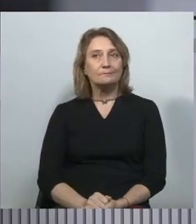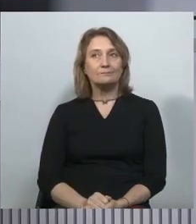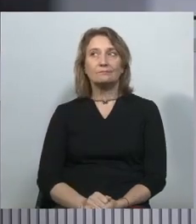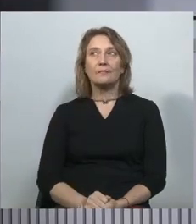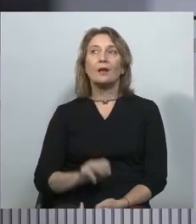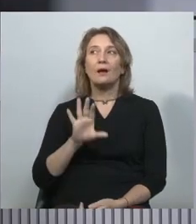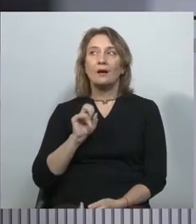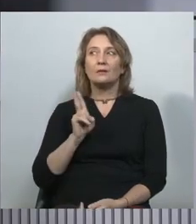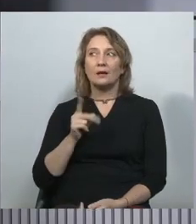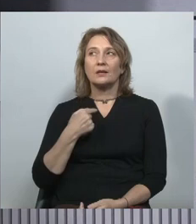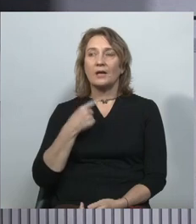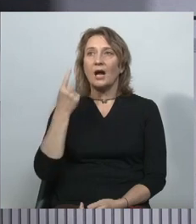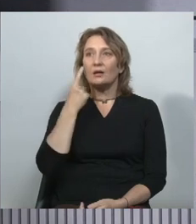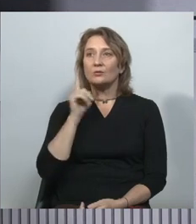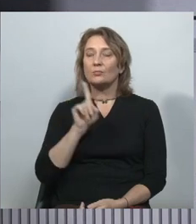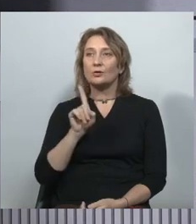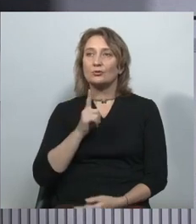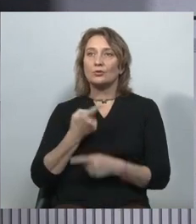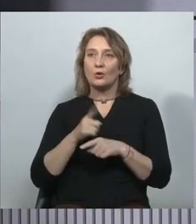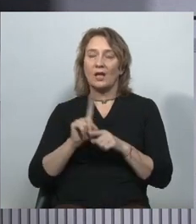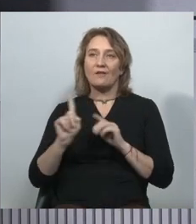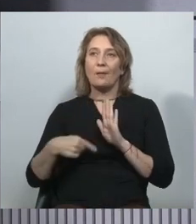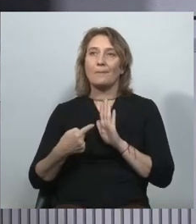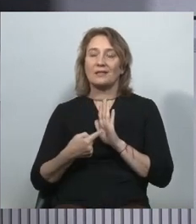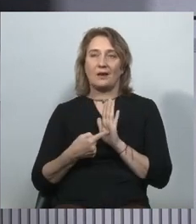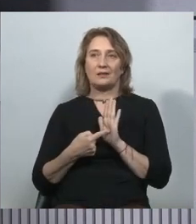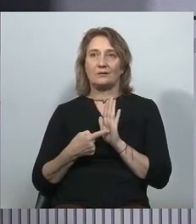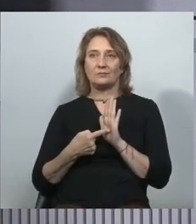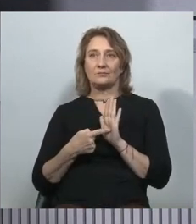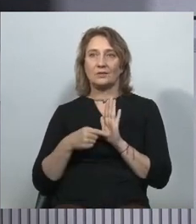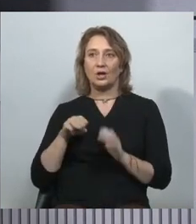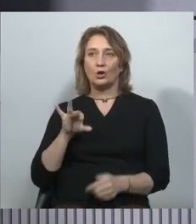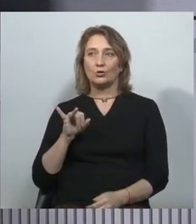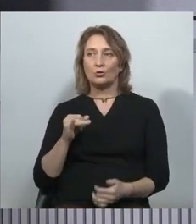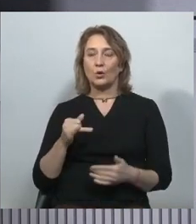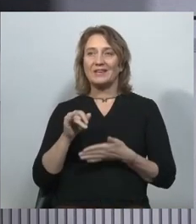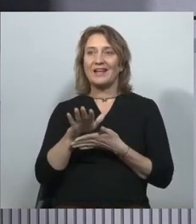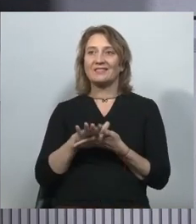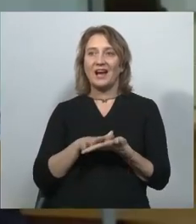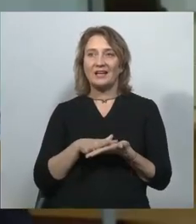Любов, what do you think? As for this question, I think